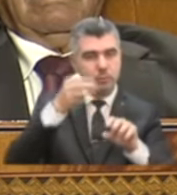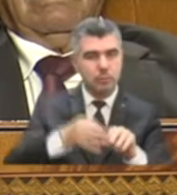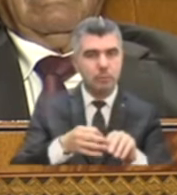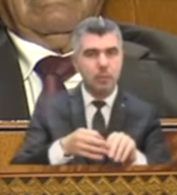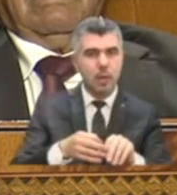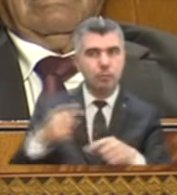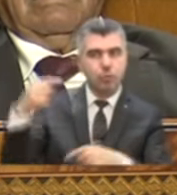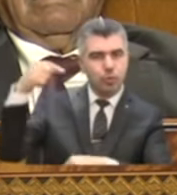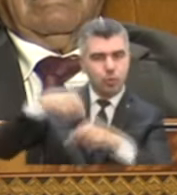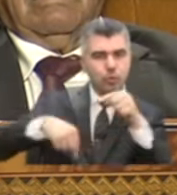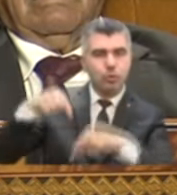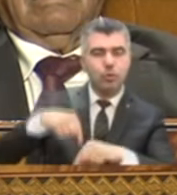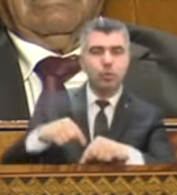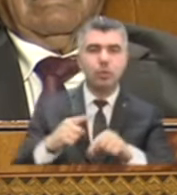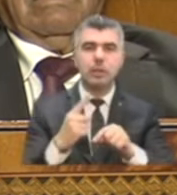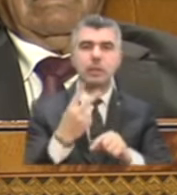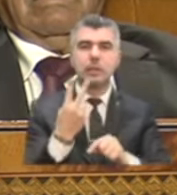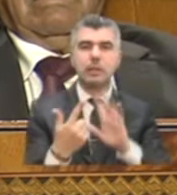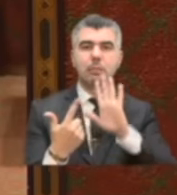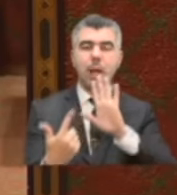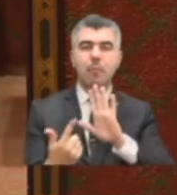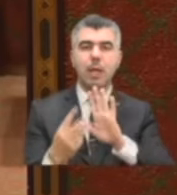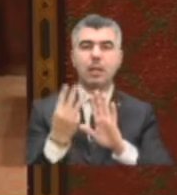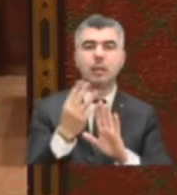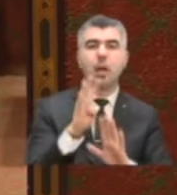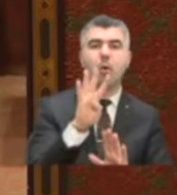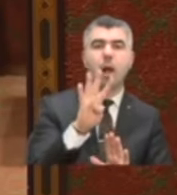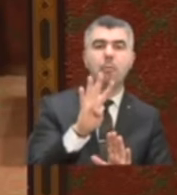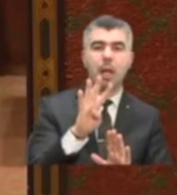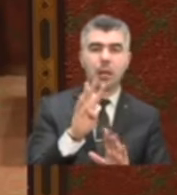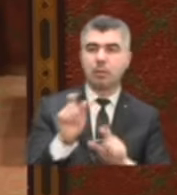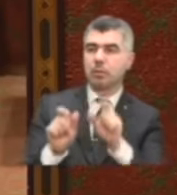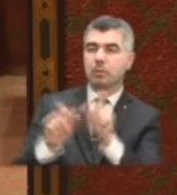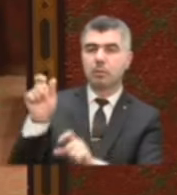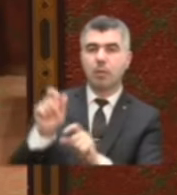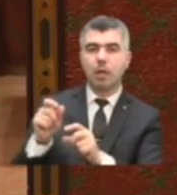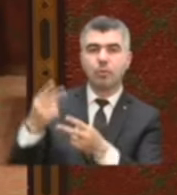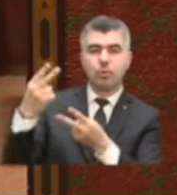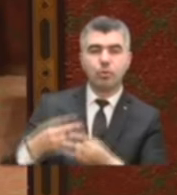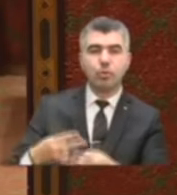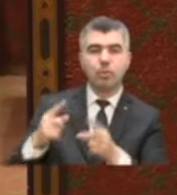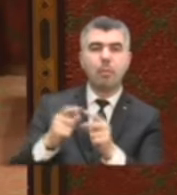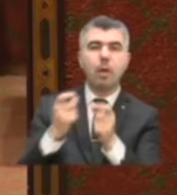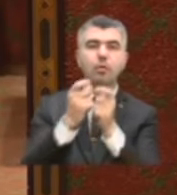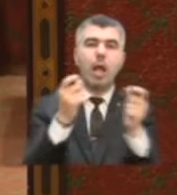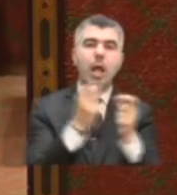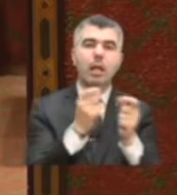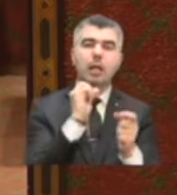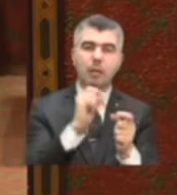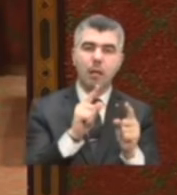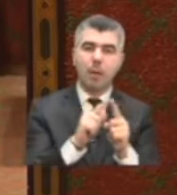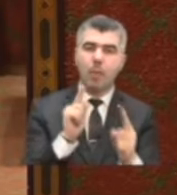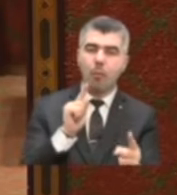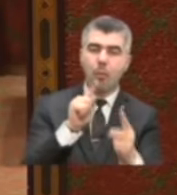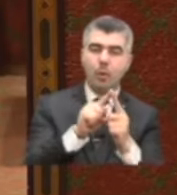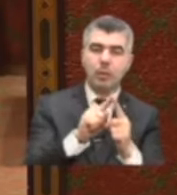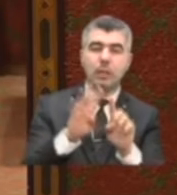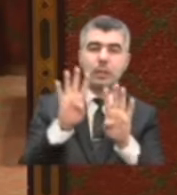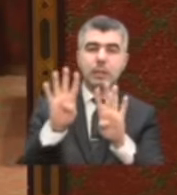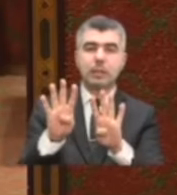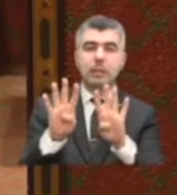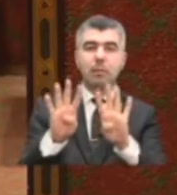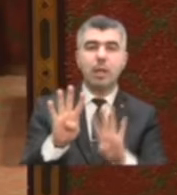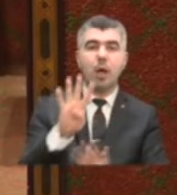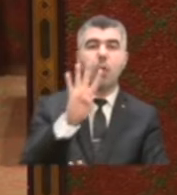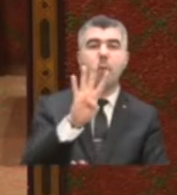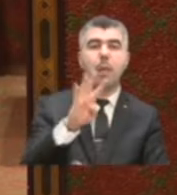تعرف مشاركة ديال 743 من العارضين، منهم 290 عارض مباشر و 453 عارض غير مباشرين، و 248